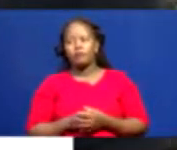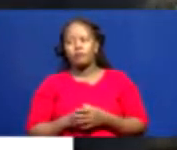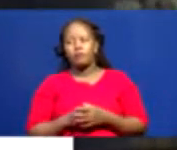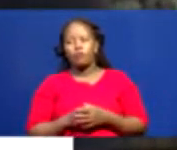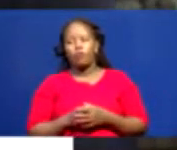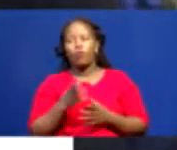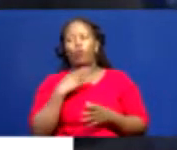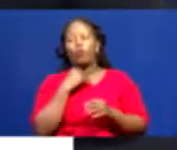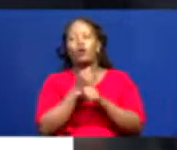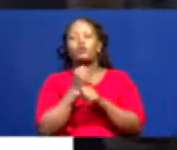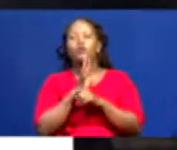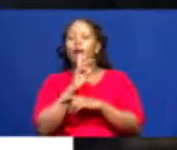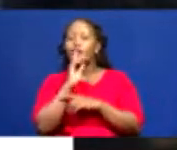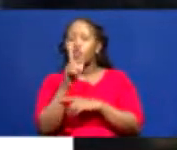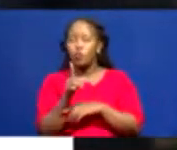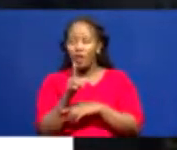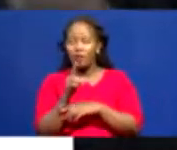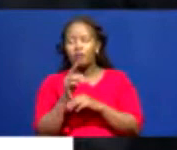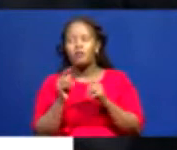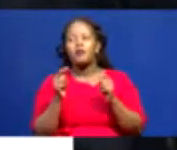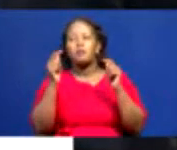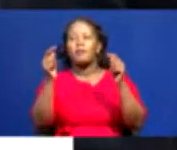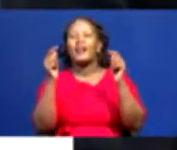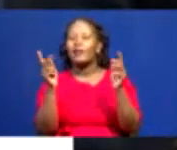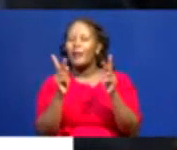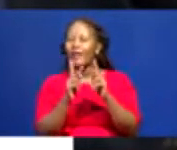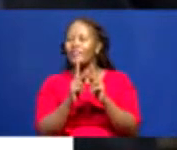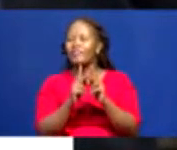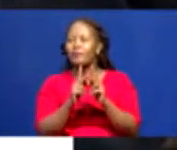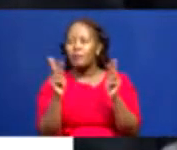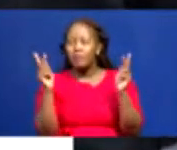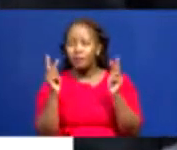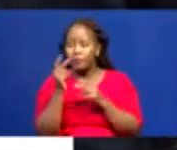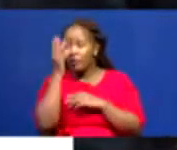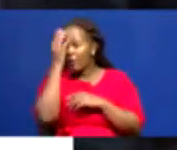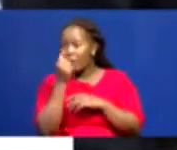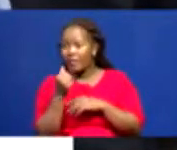Kuhakikisha ya kwamba mkutano imekuwa ya amani kwa sababu ile maandamano